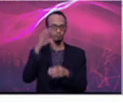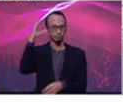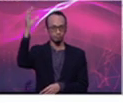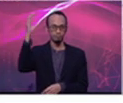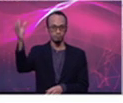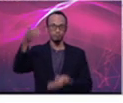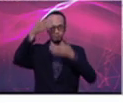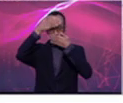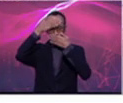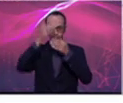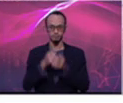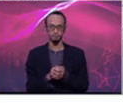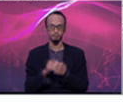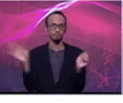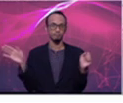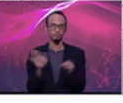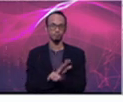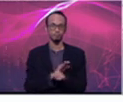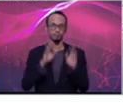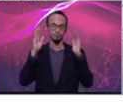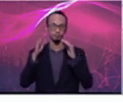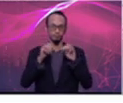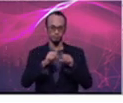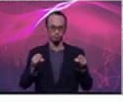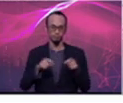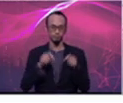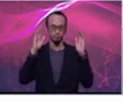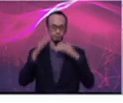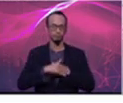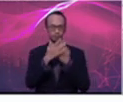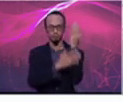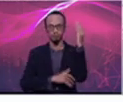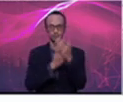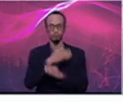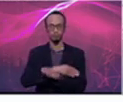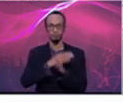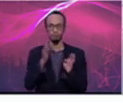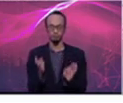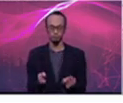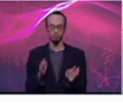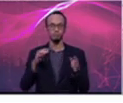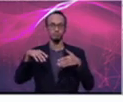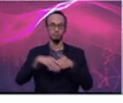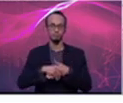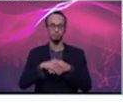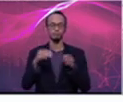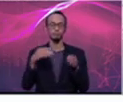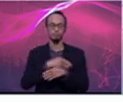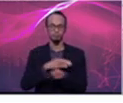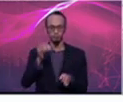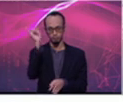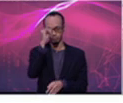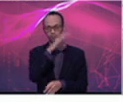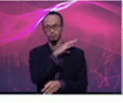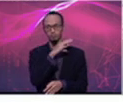Maghribi ia akan dilengkapi dengan ruang solat utama ruang wuduk bilik nikah rumah imam bilik seminar pejabat dewan